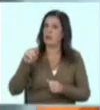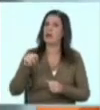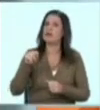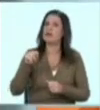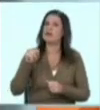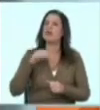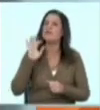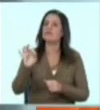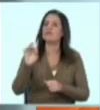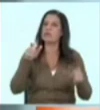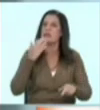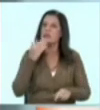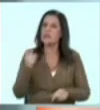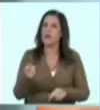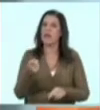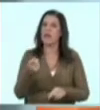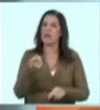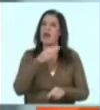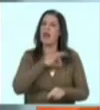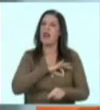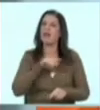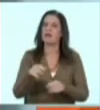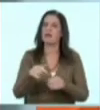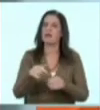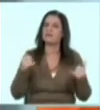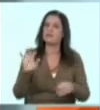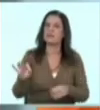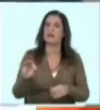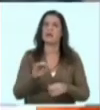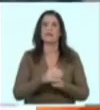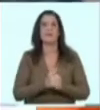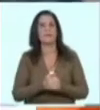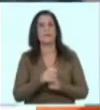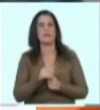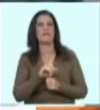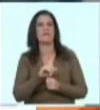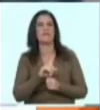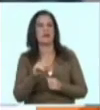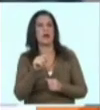לביטחונם, לכלכלתם, לרווחתם. לא לפי מה שנוח ל... אתם לוקחים משרדים שההמשכיות